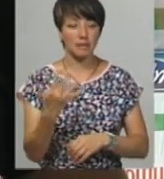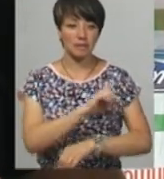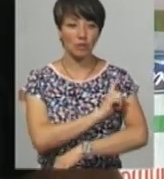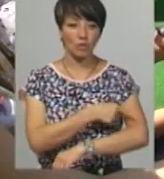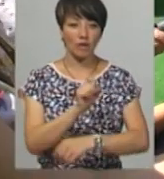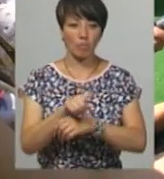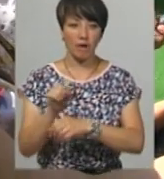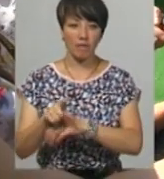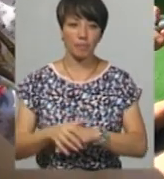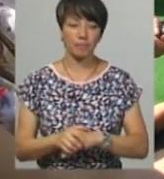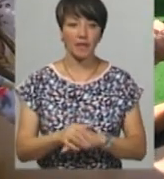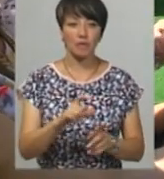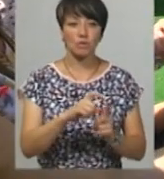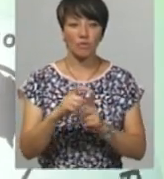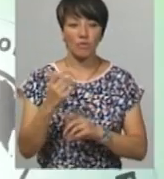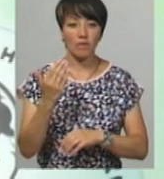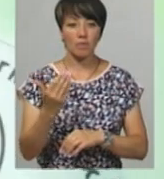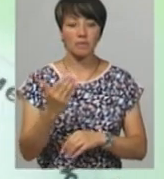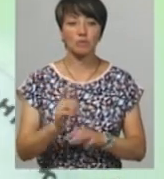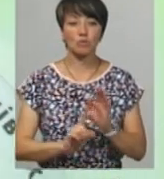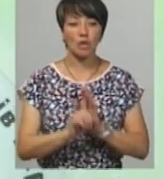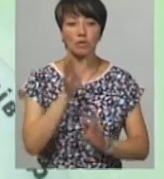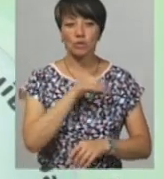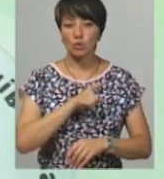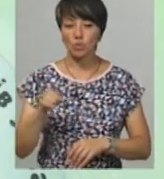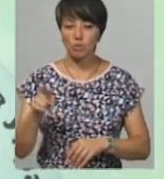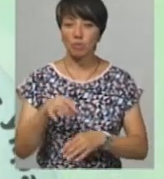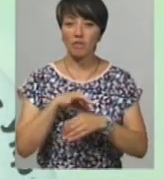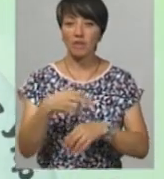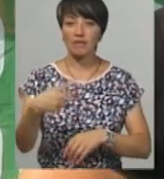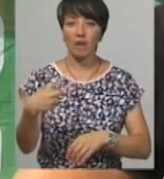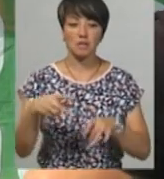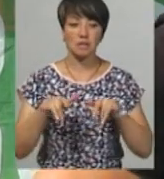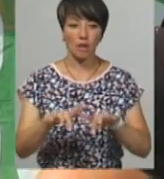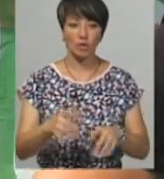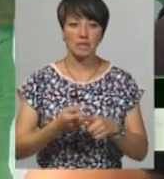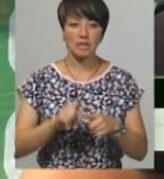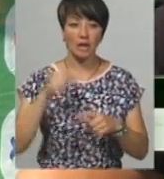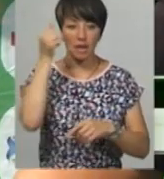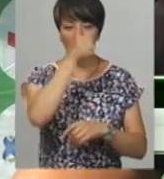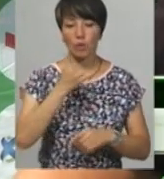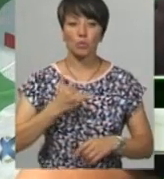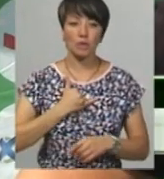силових вправах. За словами Сергія Конюшка, з початку сезону у стронгменівці провели 20 заходів. Цей рік в нас